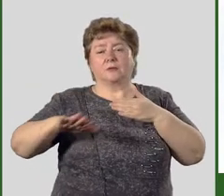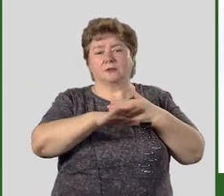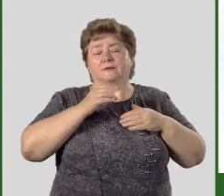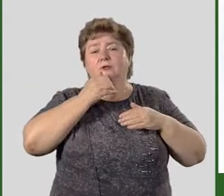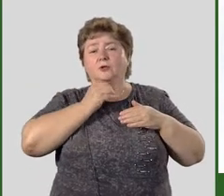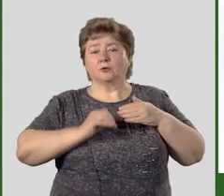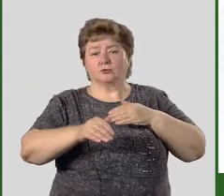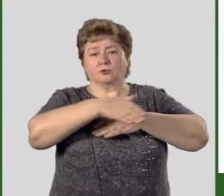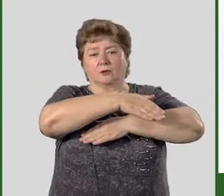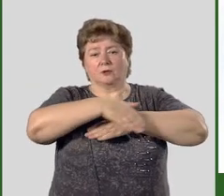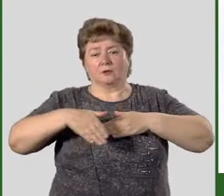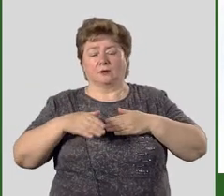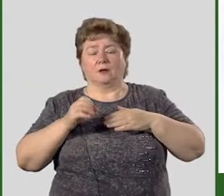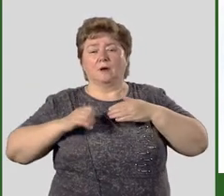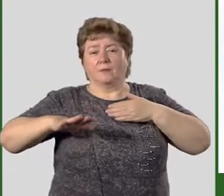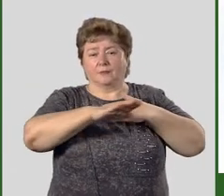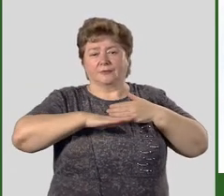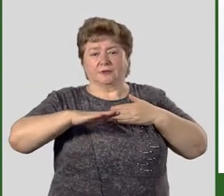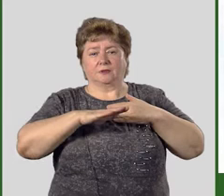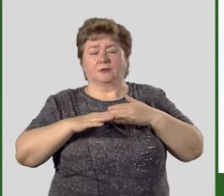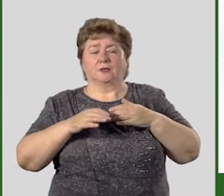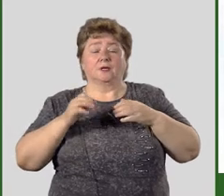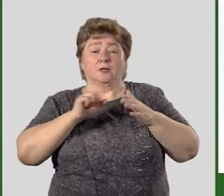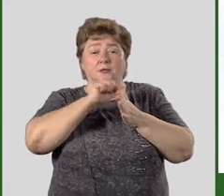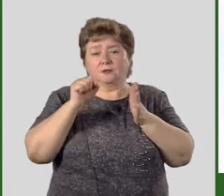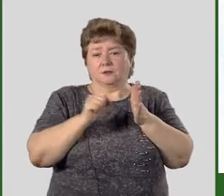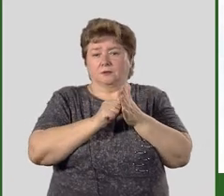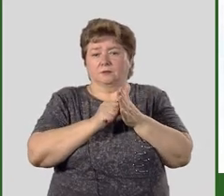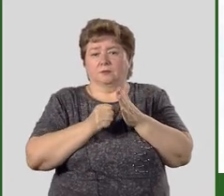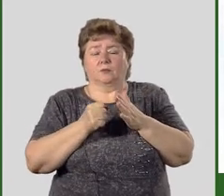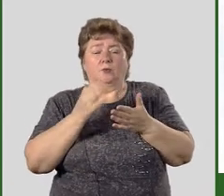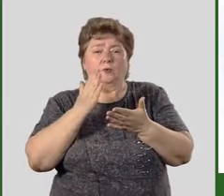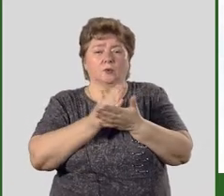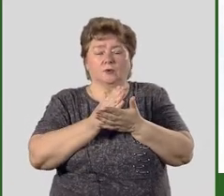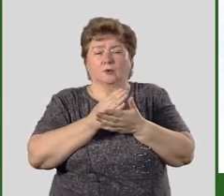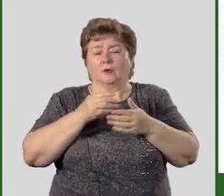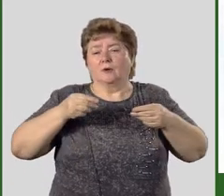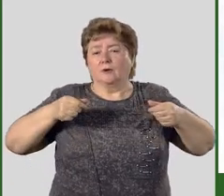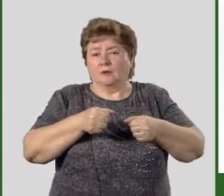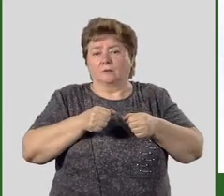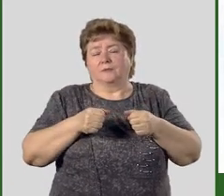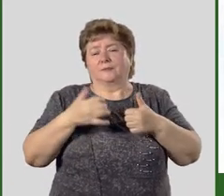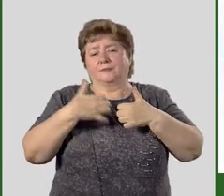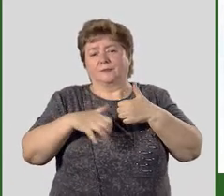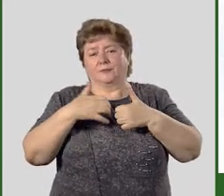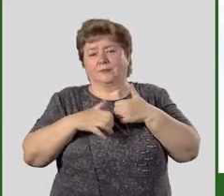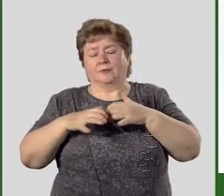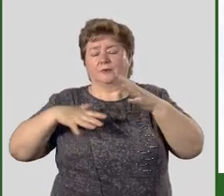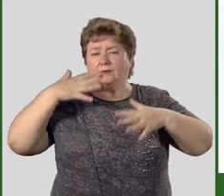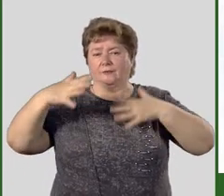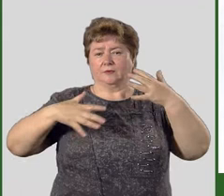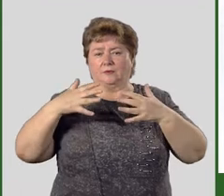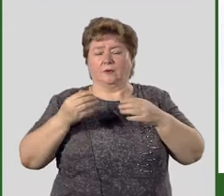Северная и южная окраины материка зимой испытывают влияние умеренных воздушных